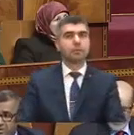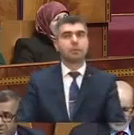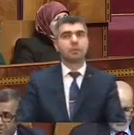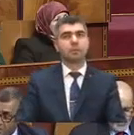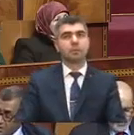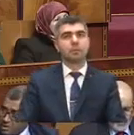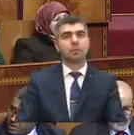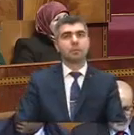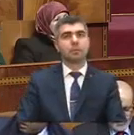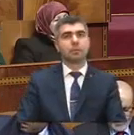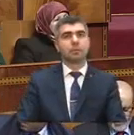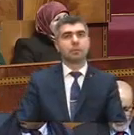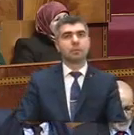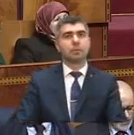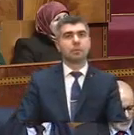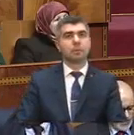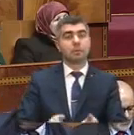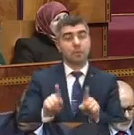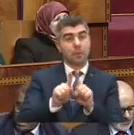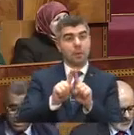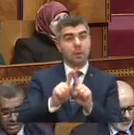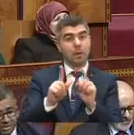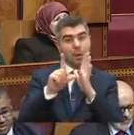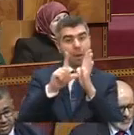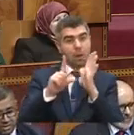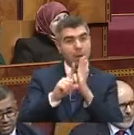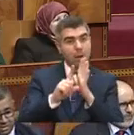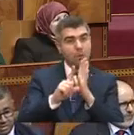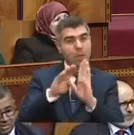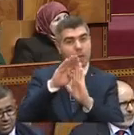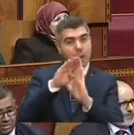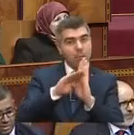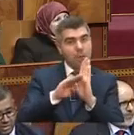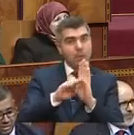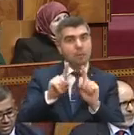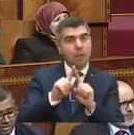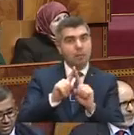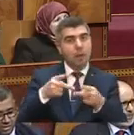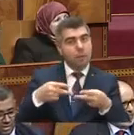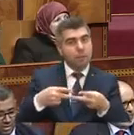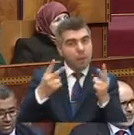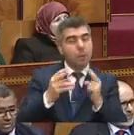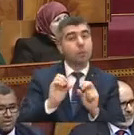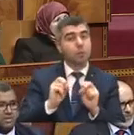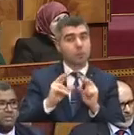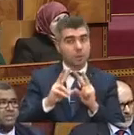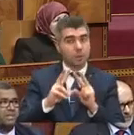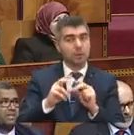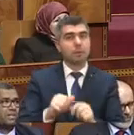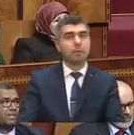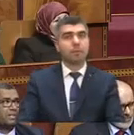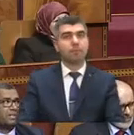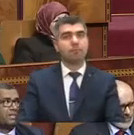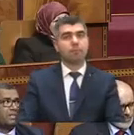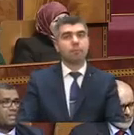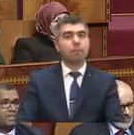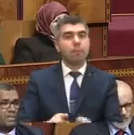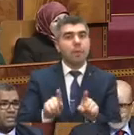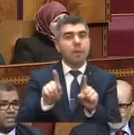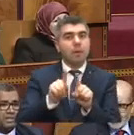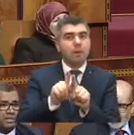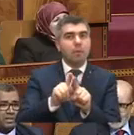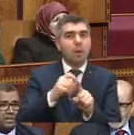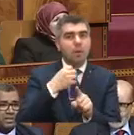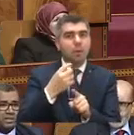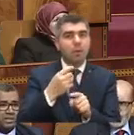يعني تطبيقاً لمقتضيات النظام الداخلي يجب قراءة هذا القرار، لأنه لا أعتقد بأنه سوف